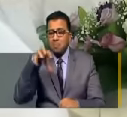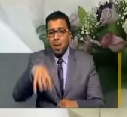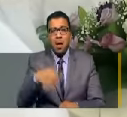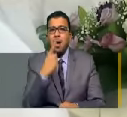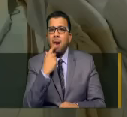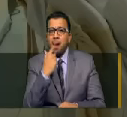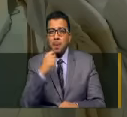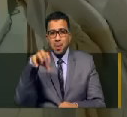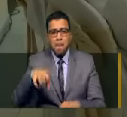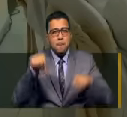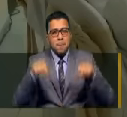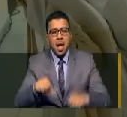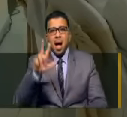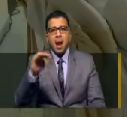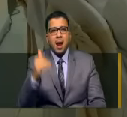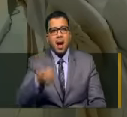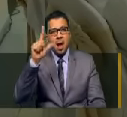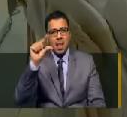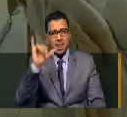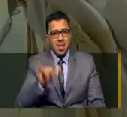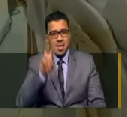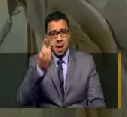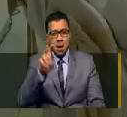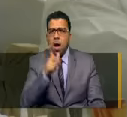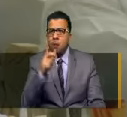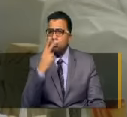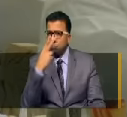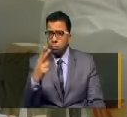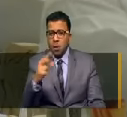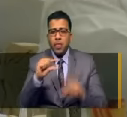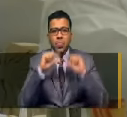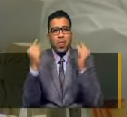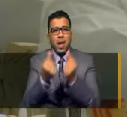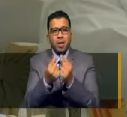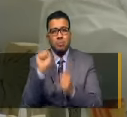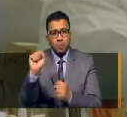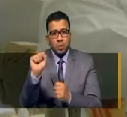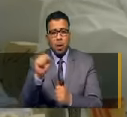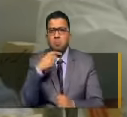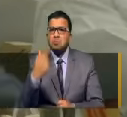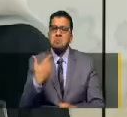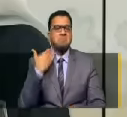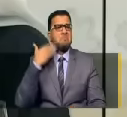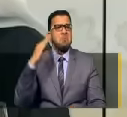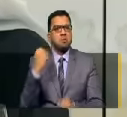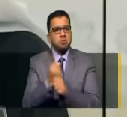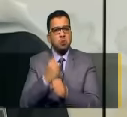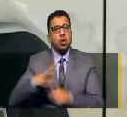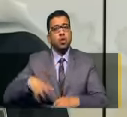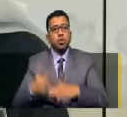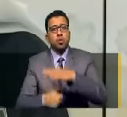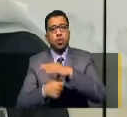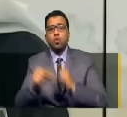ضاحيه الحمريه ومجلس ضاحيه الخالديه واعرب مدير دائره شؤون الضواحي عن الاعتزاز بجهود صاحب